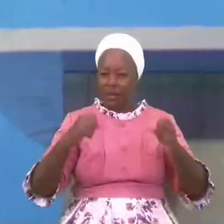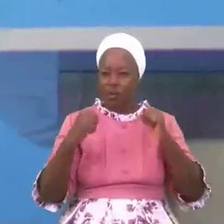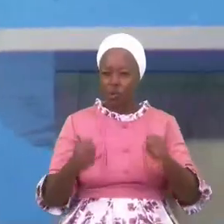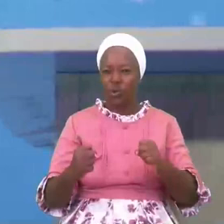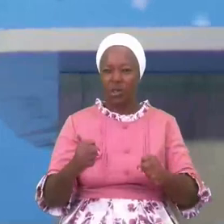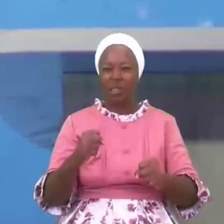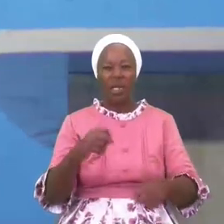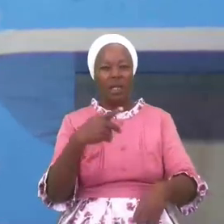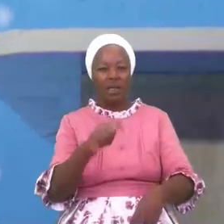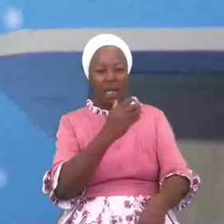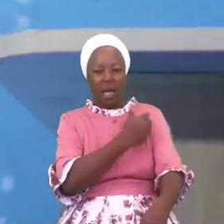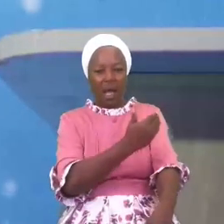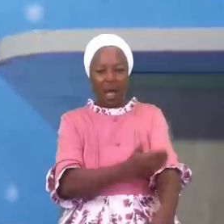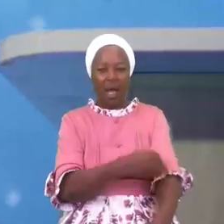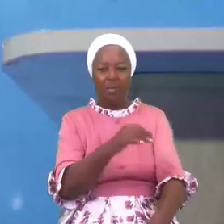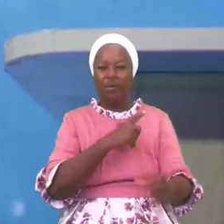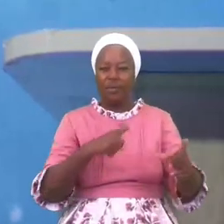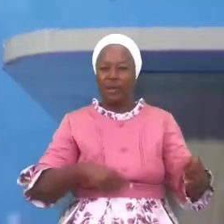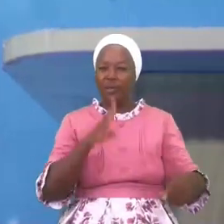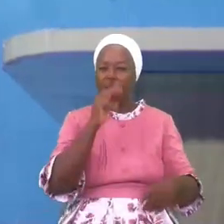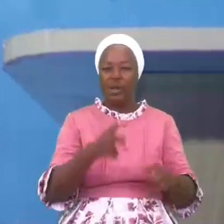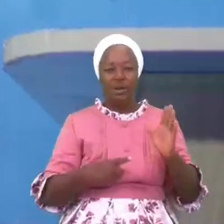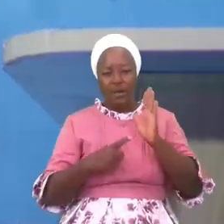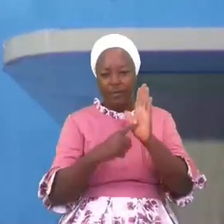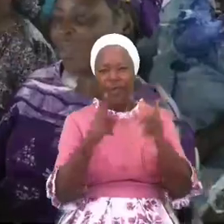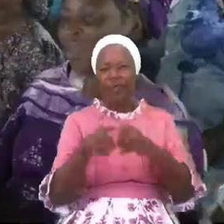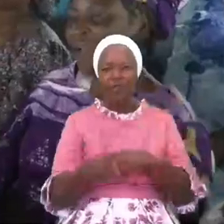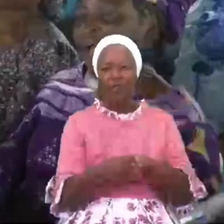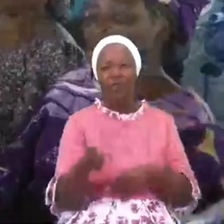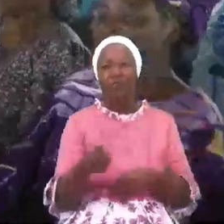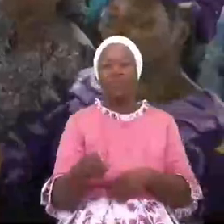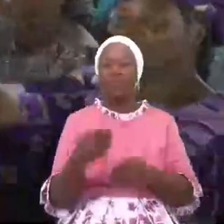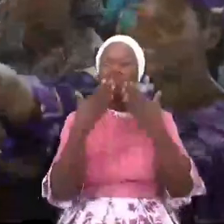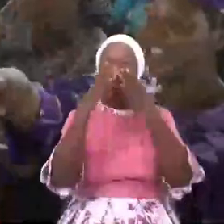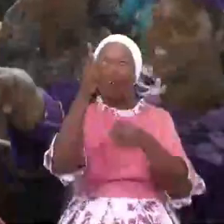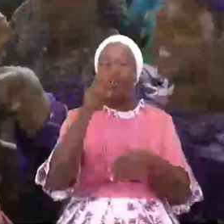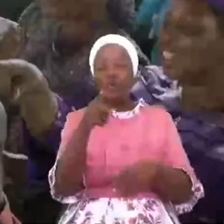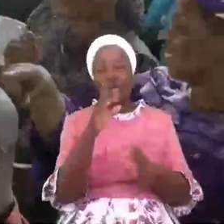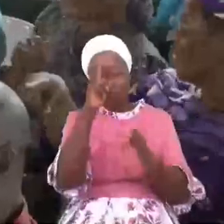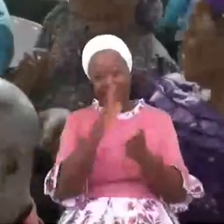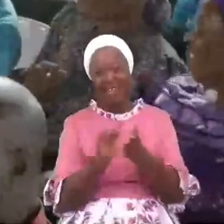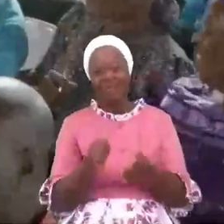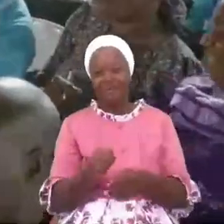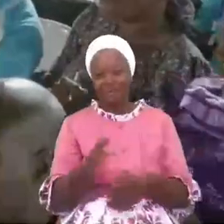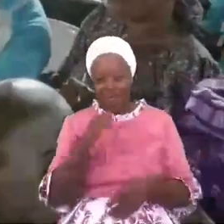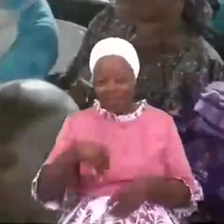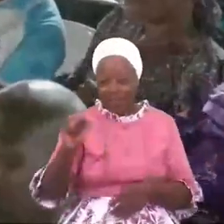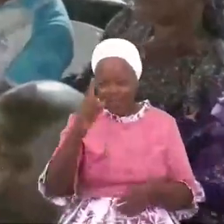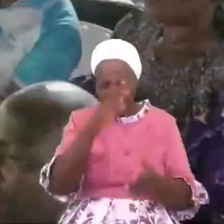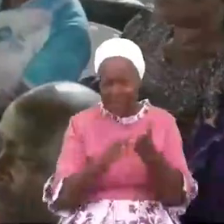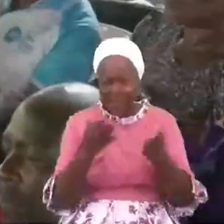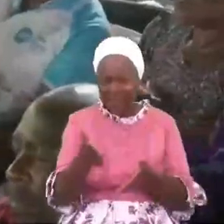l'arme, le bras de l'Éternel révélé à eux. Dieu merci, tu crois. Est-ce que tu crois toujours